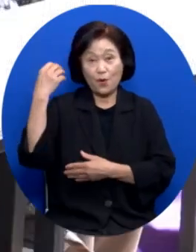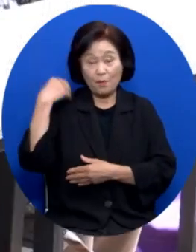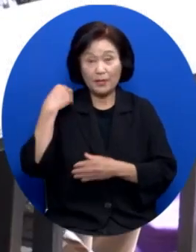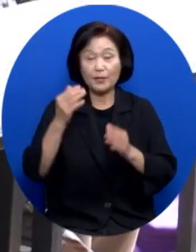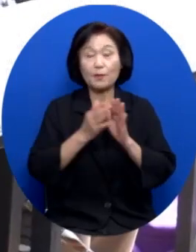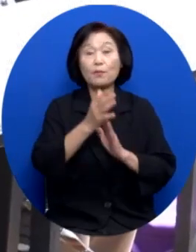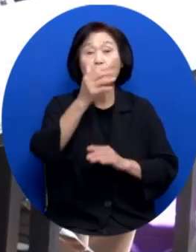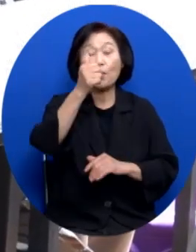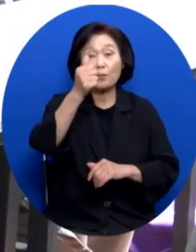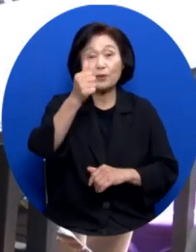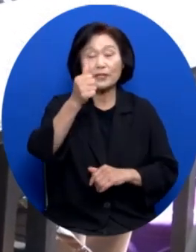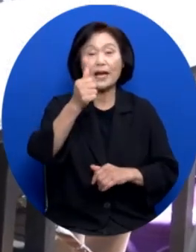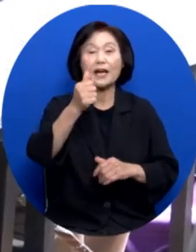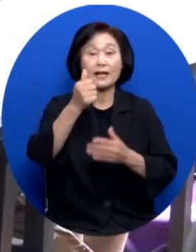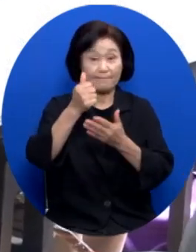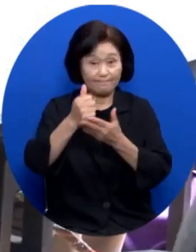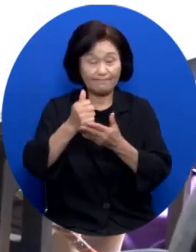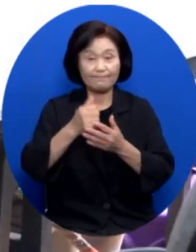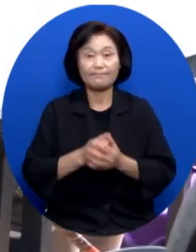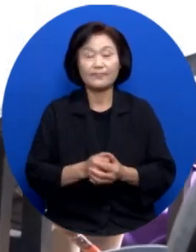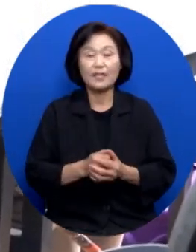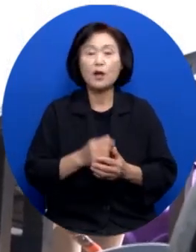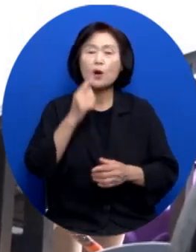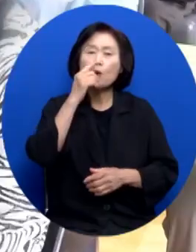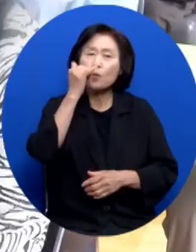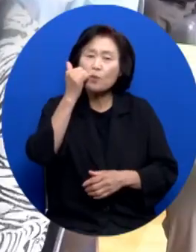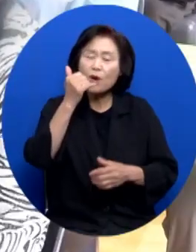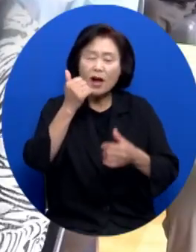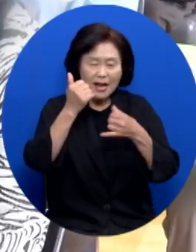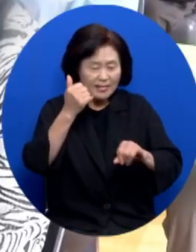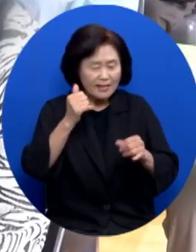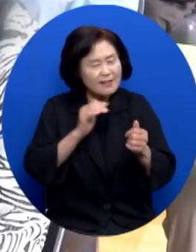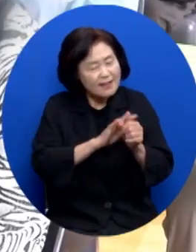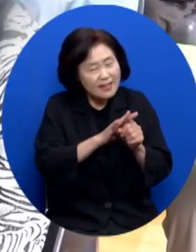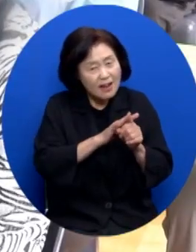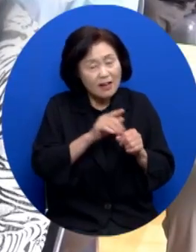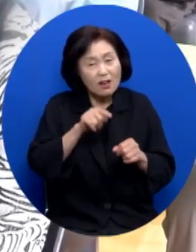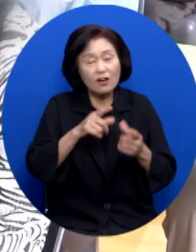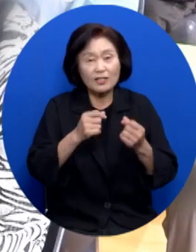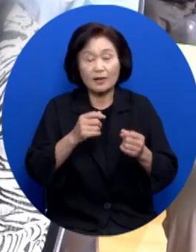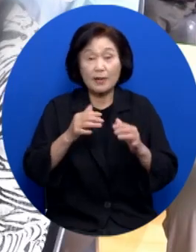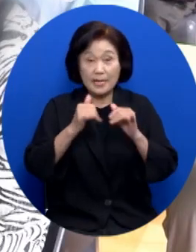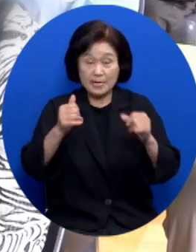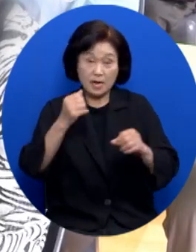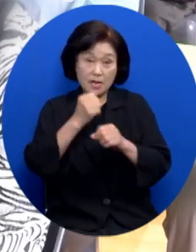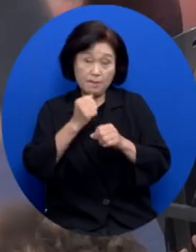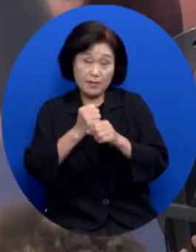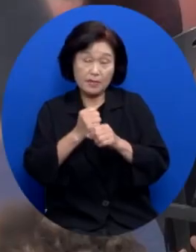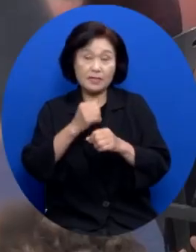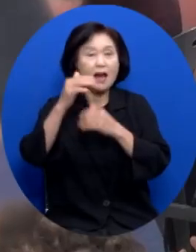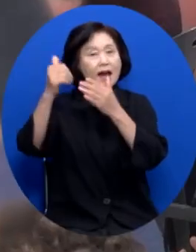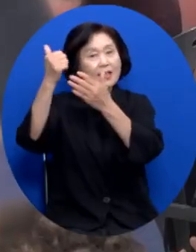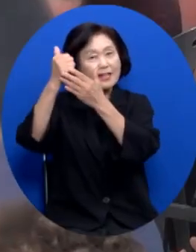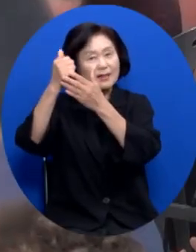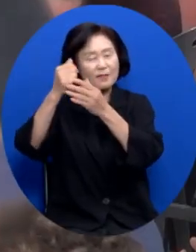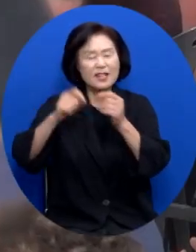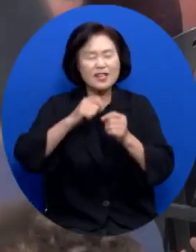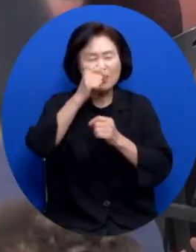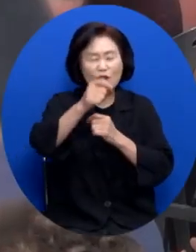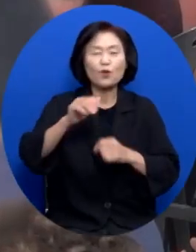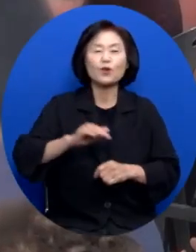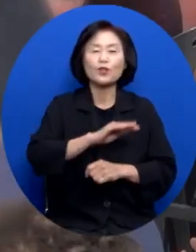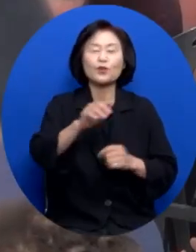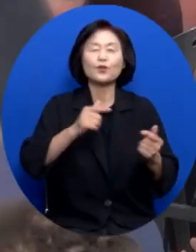성시화운동본부 김상복 대표회장은 부모가 자녀를 사랑하는 것처럼 인간을 창조하신 하나님은 영원히 우리를